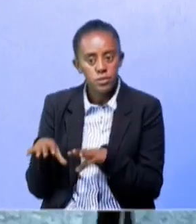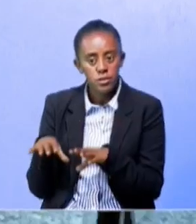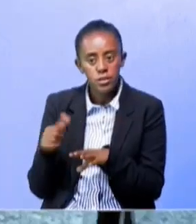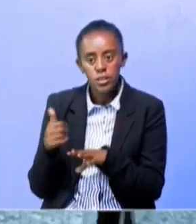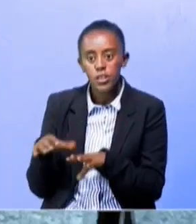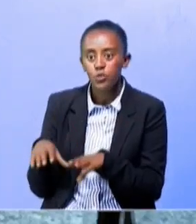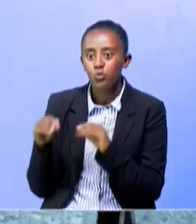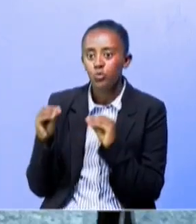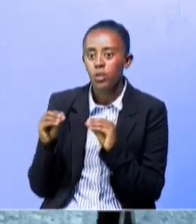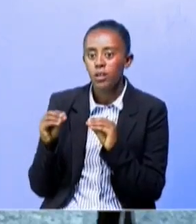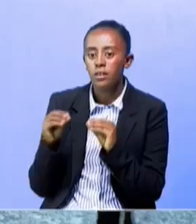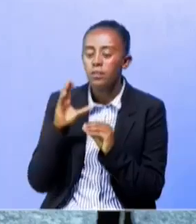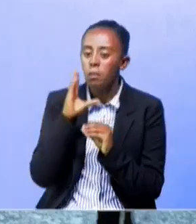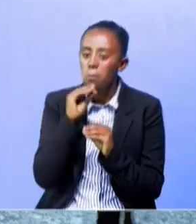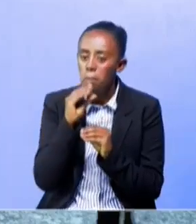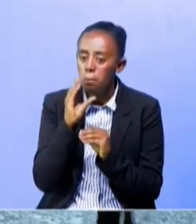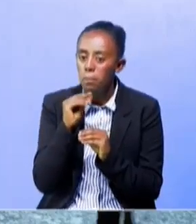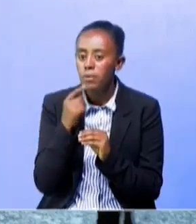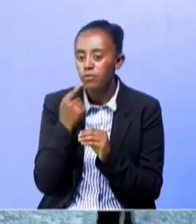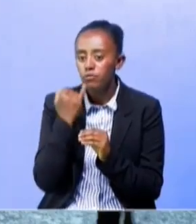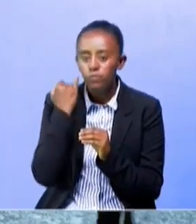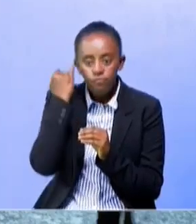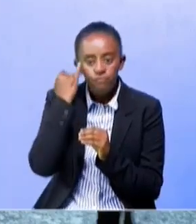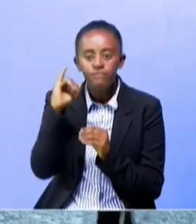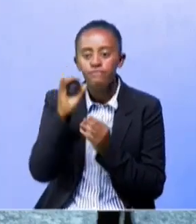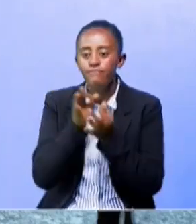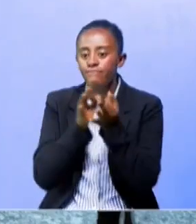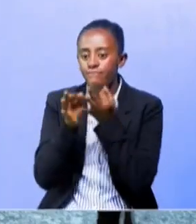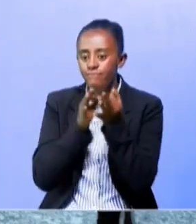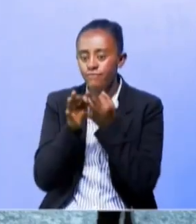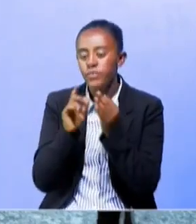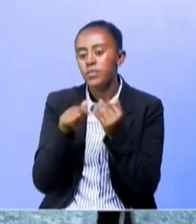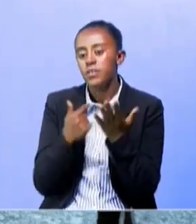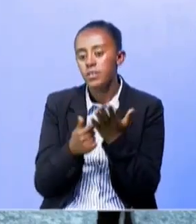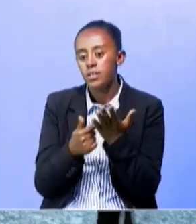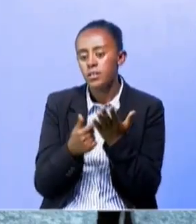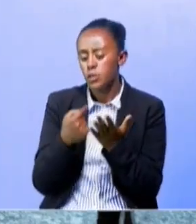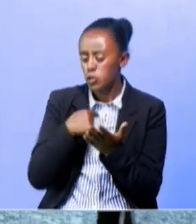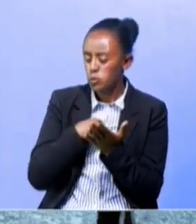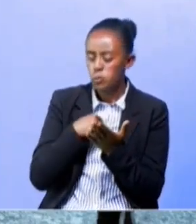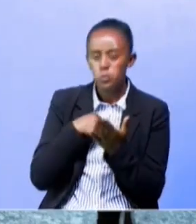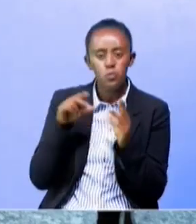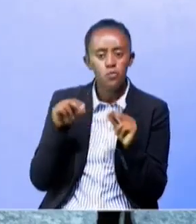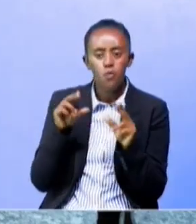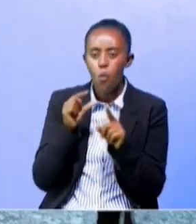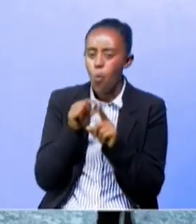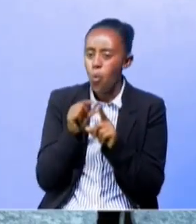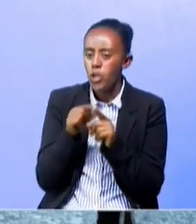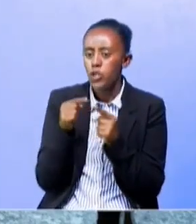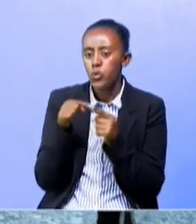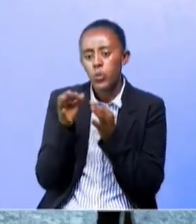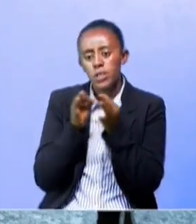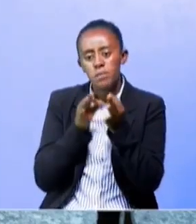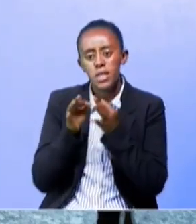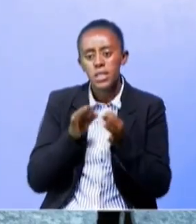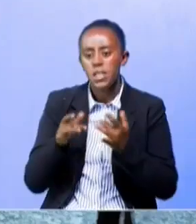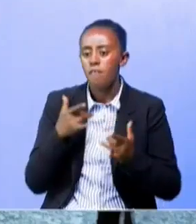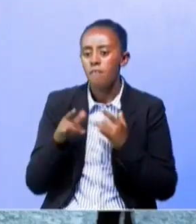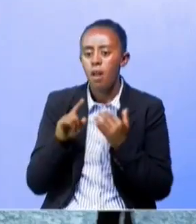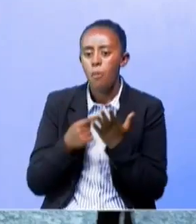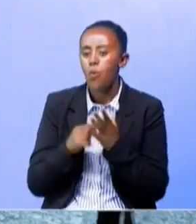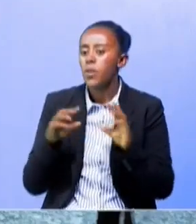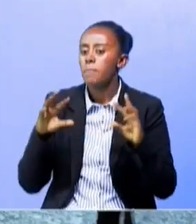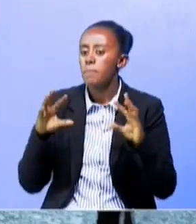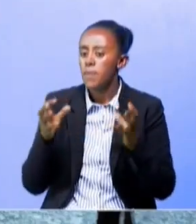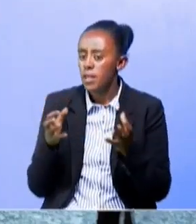የሆነችው ኮልፌ ናት። Stating that these investments have played a crucial role in reducing pressures on overcrowded public